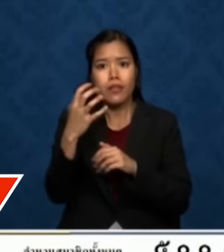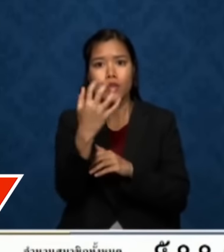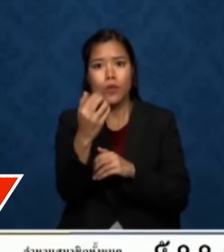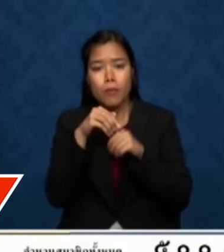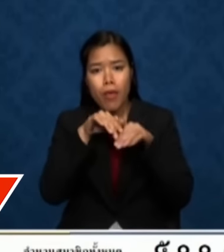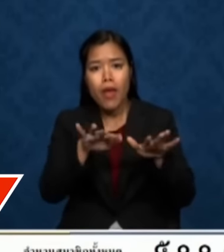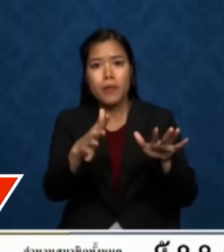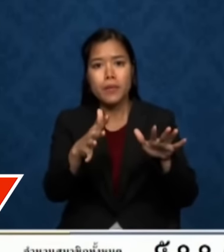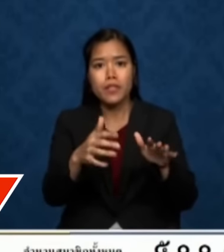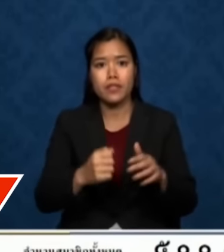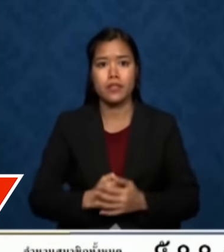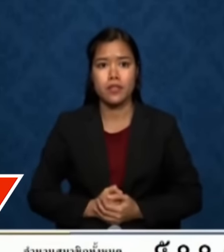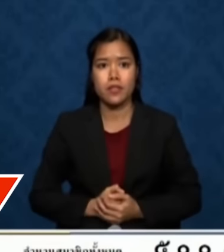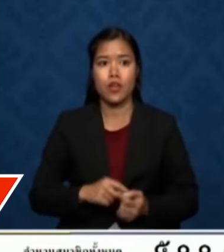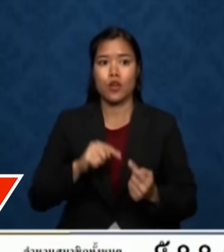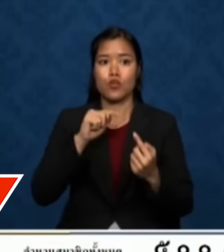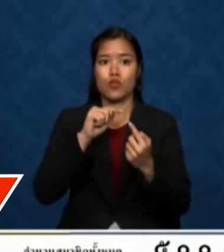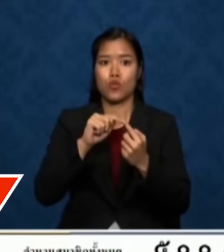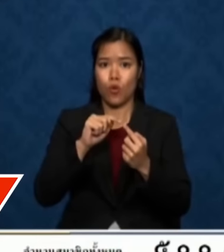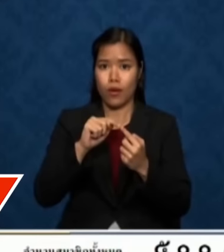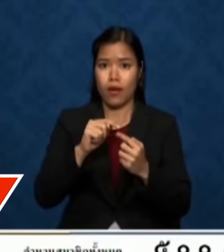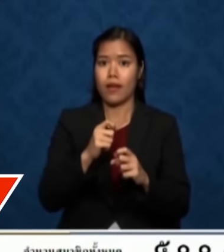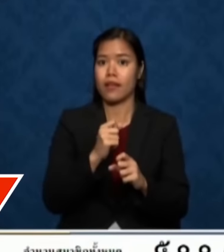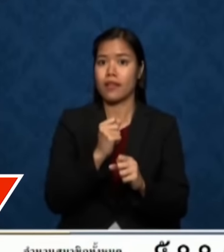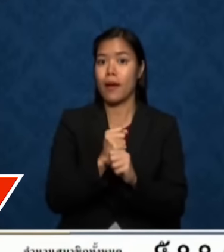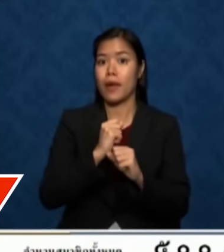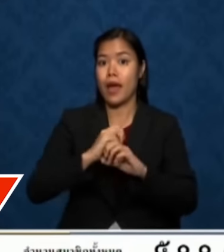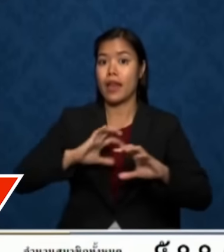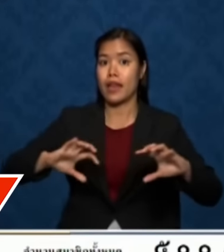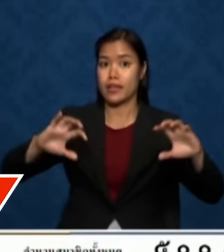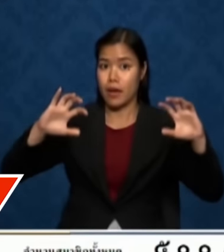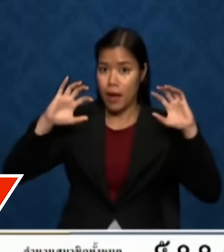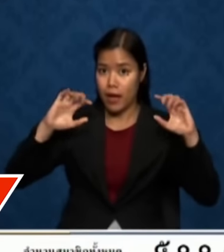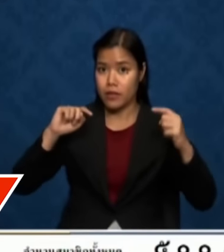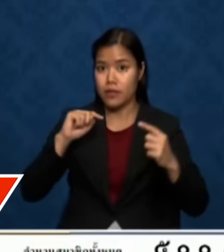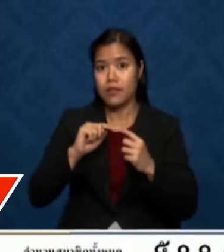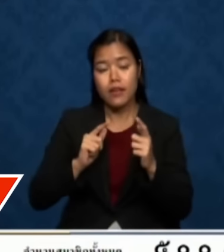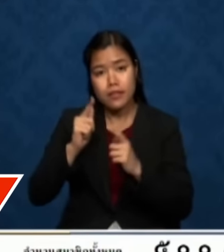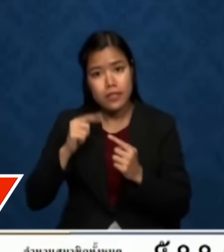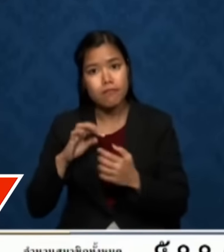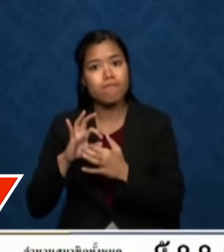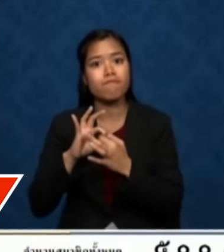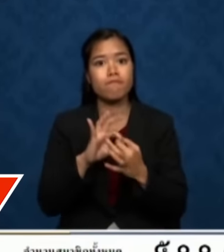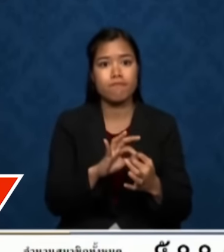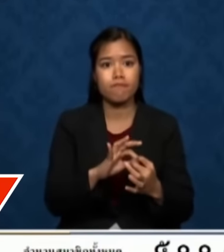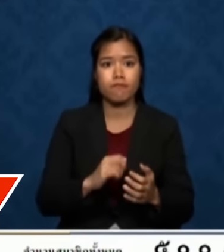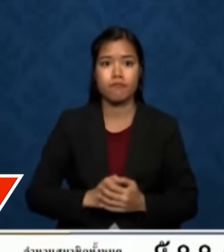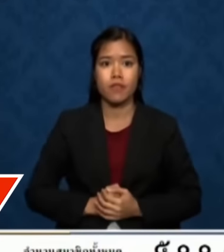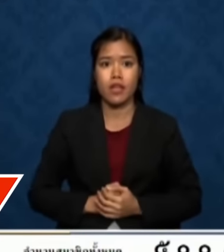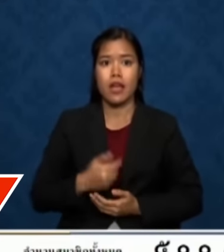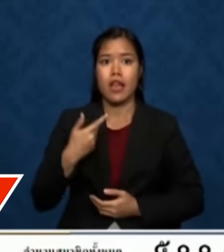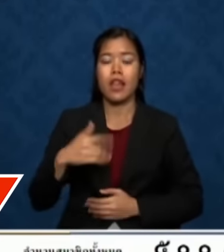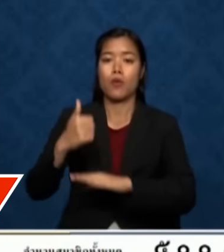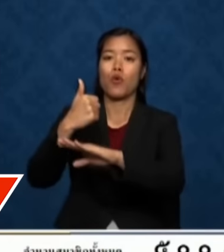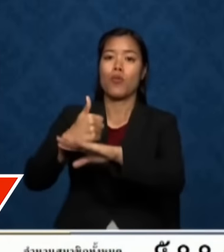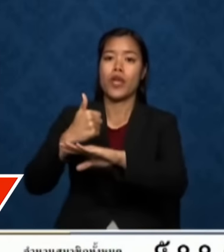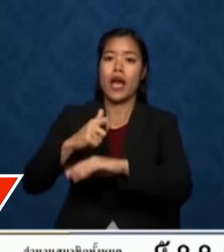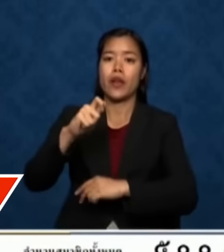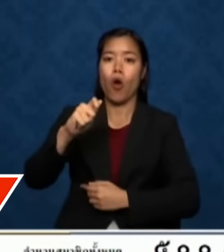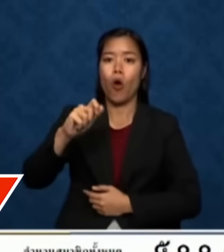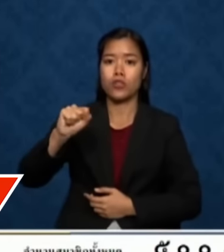ษิณระเบิดเวลารัฐบาลต่อมาค่ะได้รับแจ้งจากผู้บริหารของอสมท.โดย